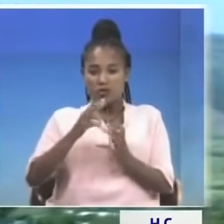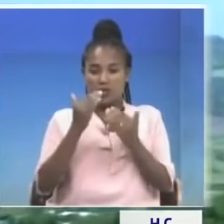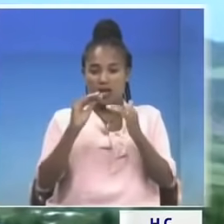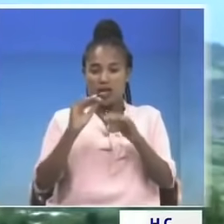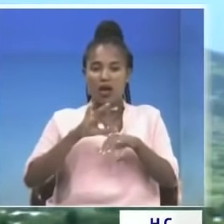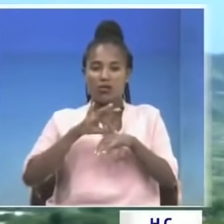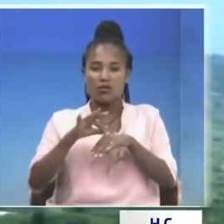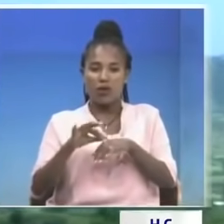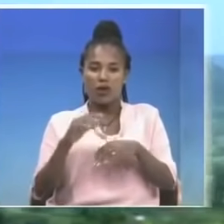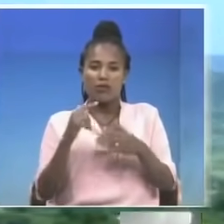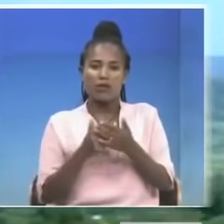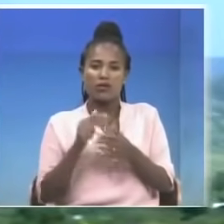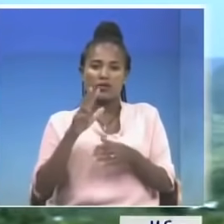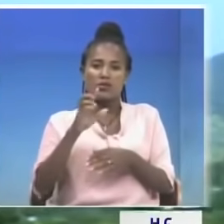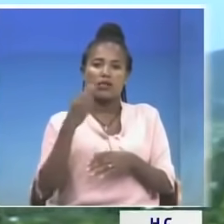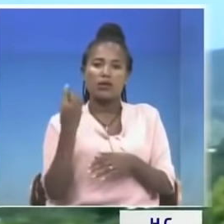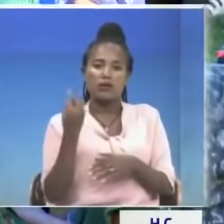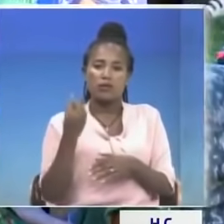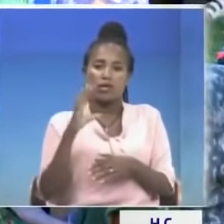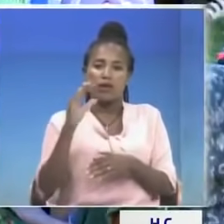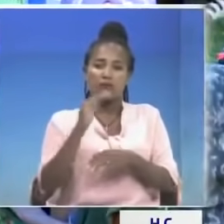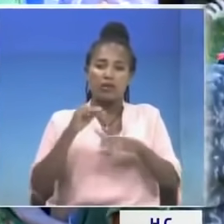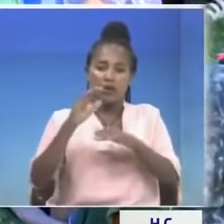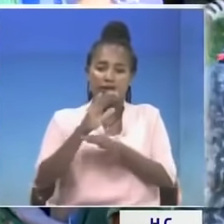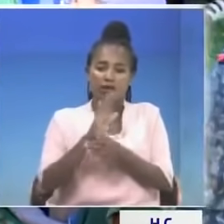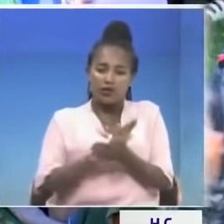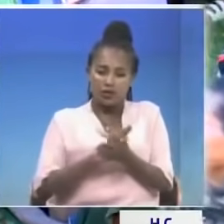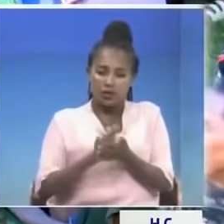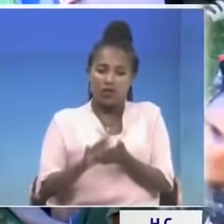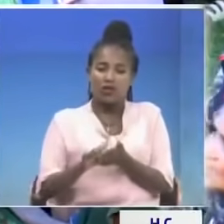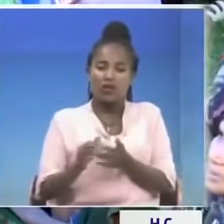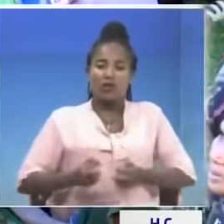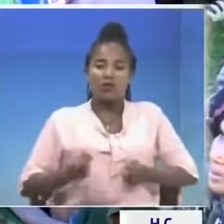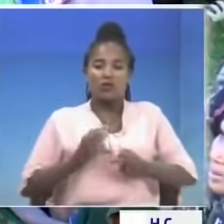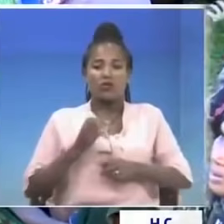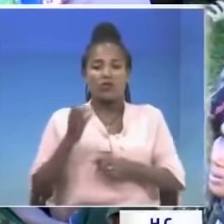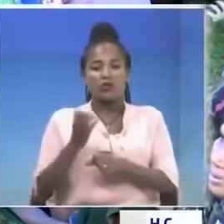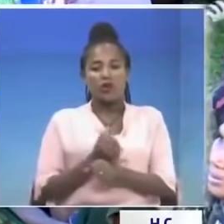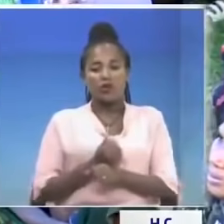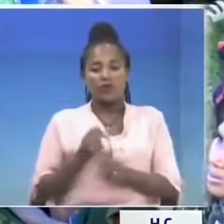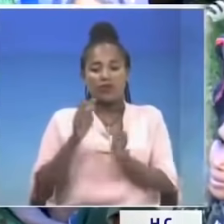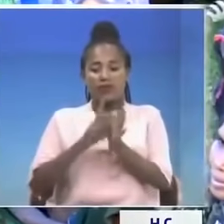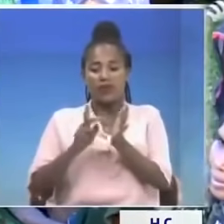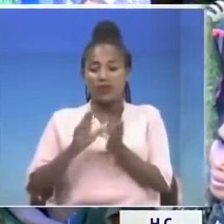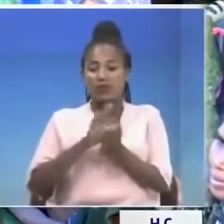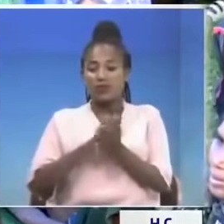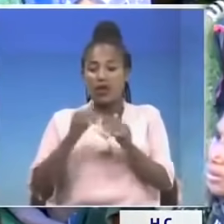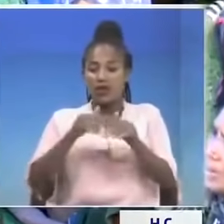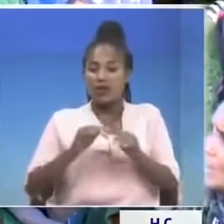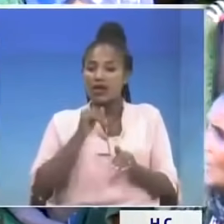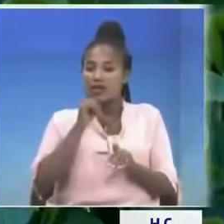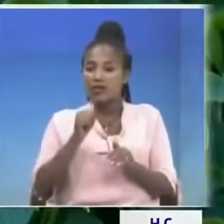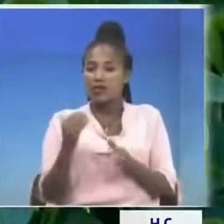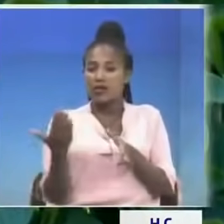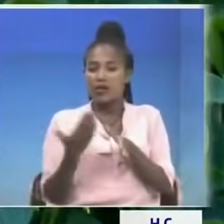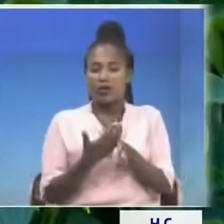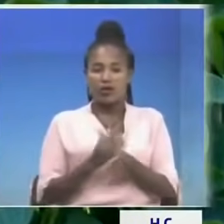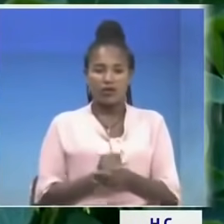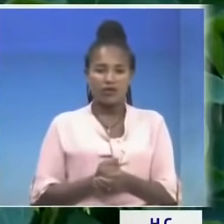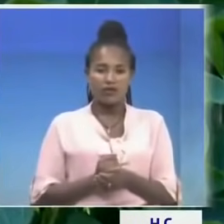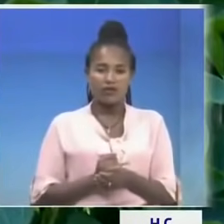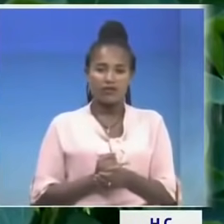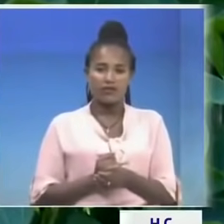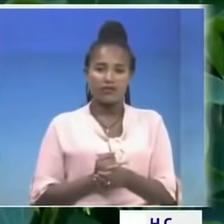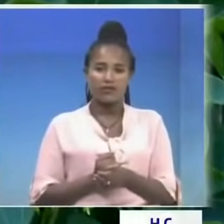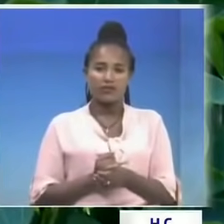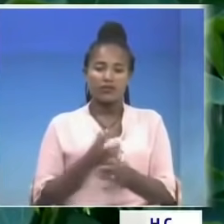አቁስሏል። በእነዚህ 3 ቀበሌዎችም ከ50 በላይ ንጹሐንን ህይወት ነጥቋል። የገደላቸው ንጹሐን እንዳይቀበሩም ከልክሏል። ዝርዮቻችን